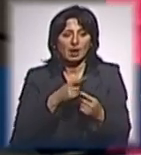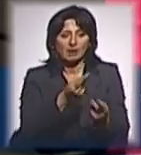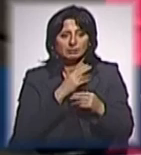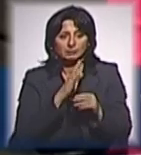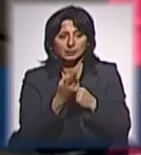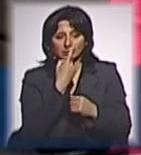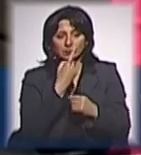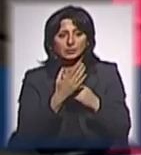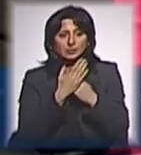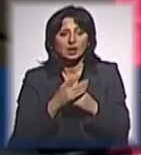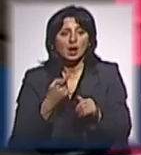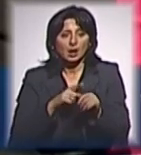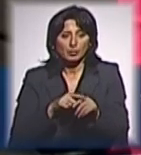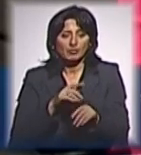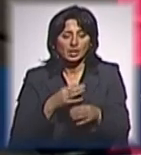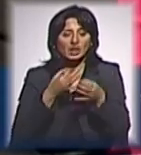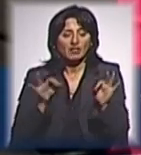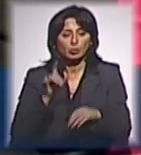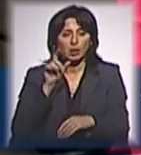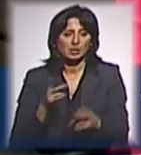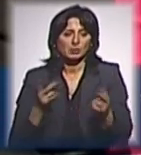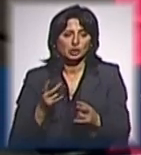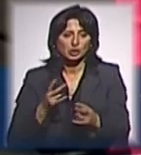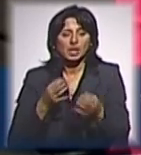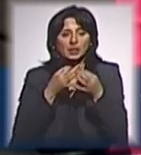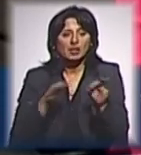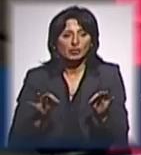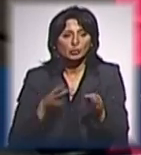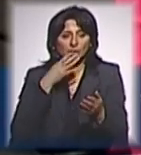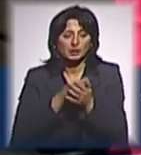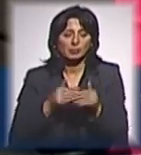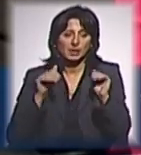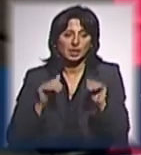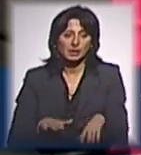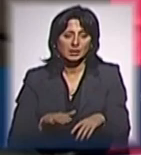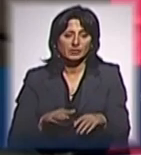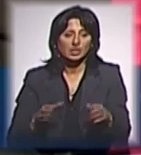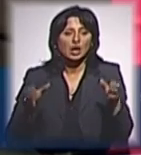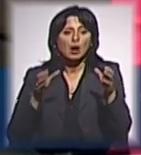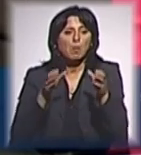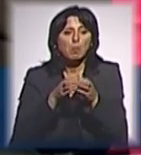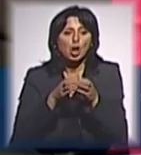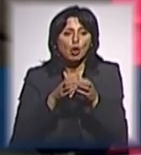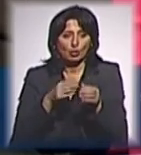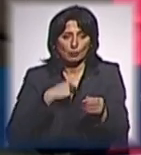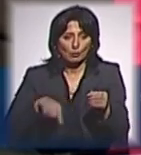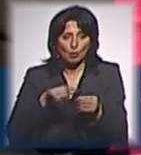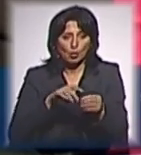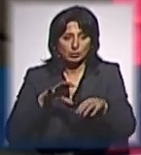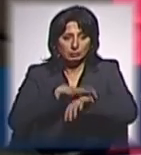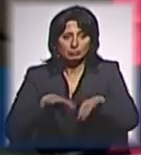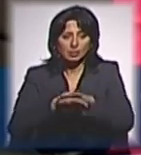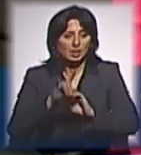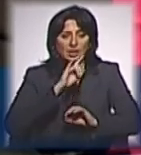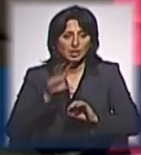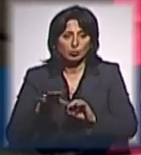და მე ვამბობ, რომ თბილის ჭირდება თავისუფალი ადამიანი, თავისუფალი თავის გადაწყვეტილებებში, ის ბლოკისგანაც არ იქნება შებორკილი